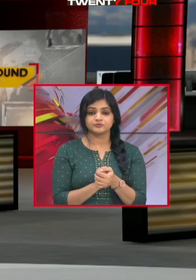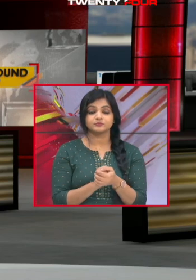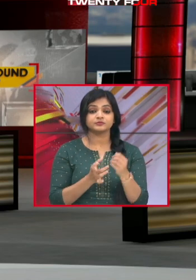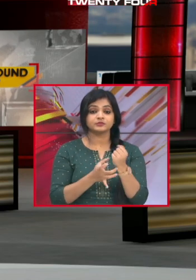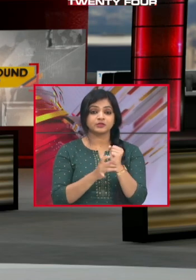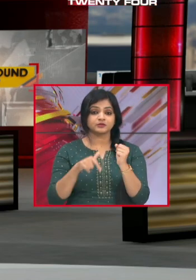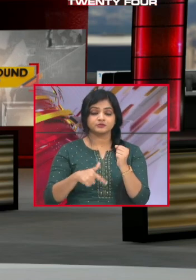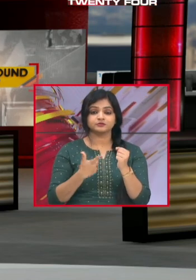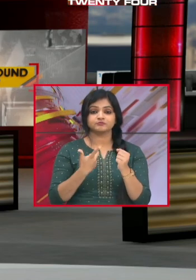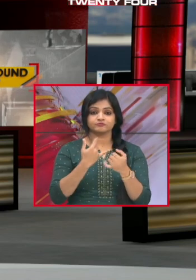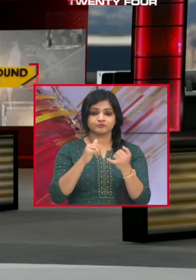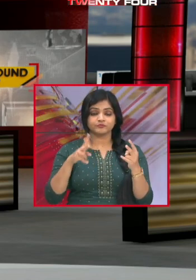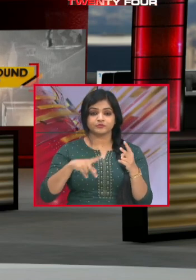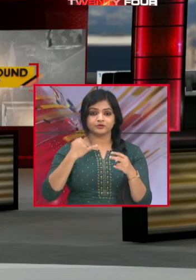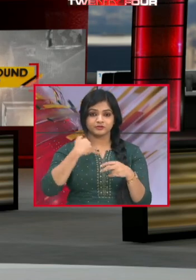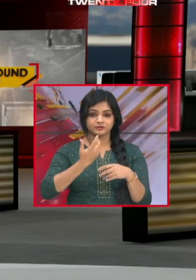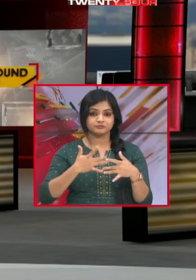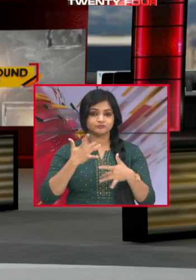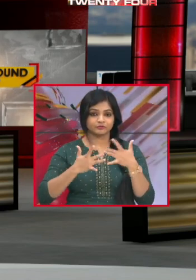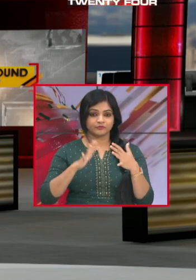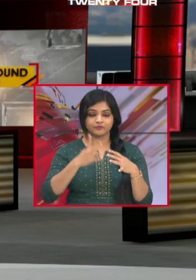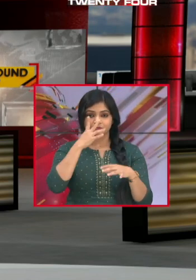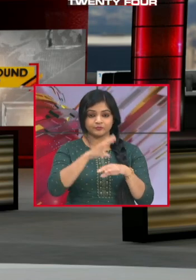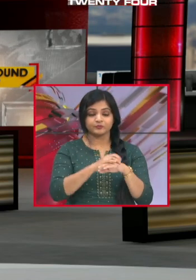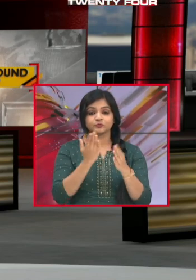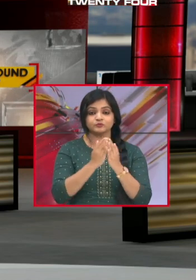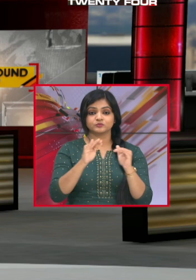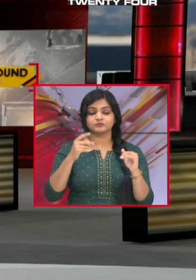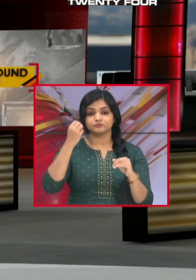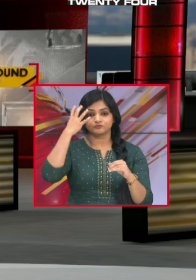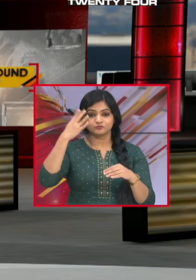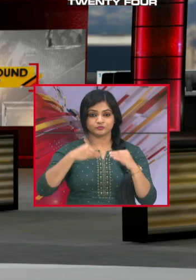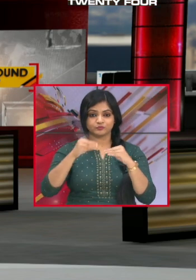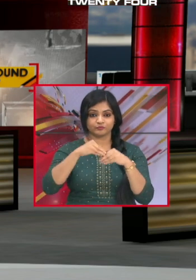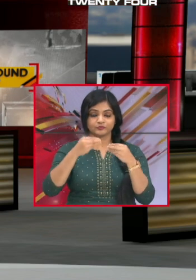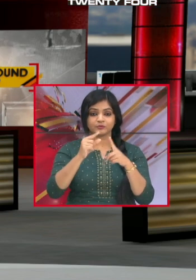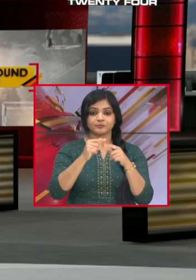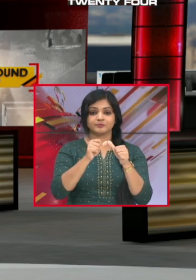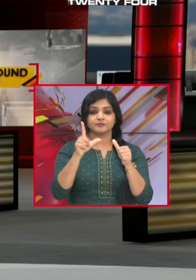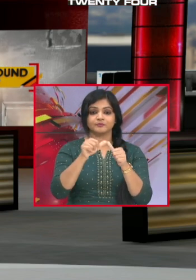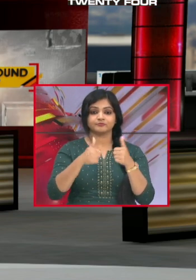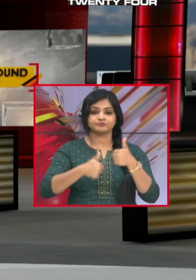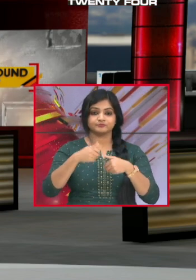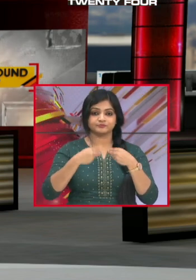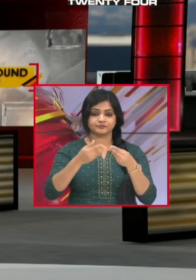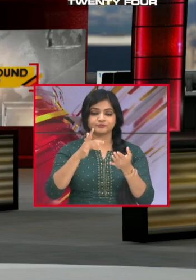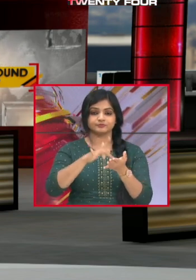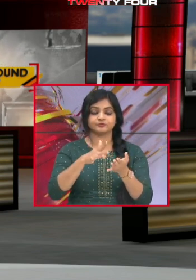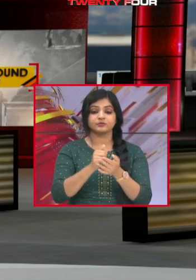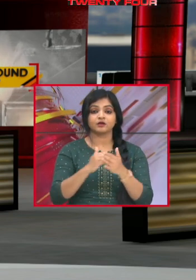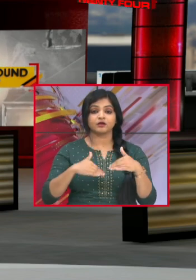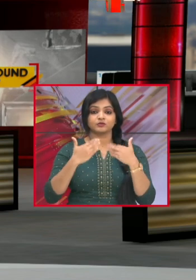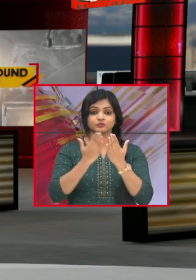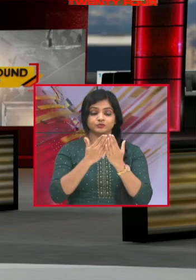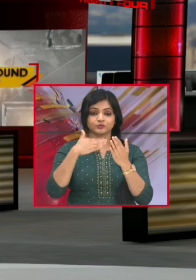ശാസ്ത്ര വിഷയങ്ങളിലെ അഭിരുചി കണ്ടെത്തുന്നതിനും വിദ്യാർത്ഥികളുടെ മത്സരബുദ്ധി വളർത്താനുമായി പാലാ ബ്രില്യന്റിന്റെ സയൻസ് ഒളിമ്പ്യാഡ്. ഹൈസ്കൂൾ വിദ്യാർത്ഥികൾക്കായി 2 ഘട്ടങ്ങളിലായാണ്